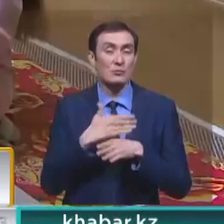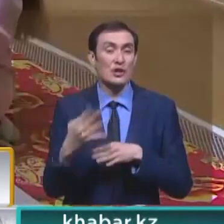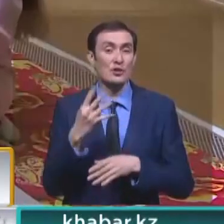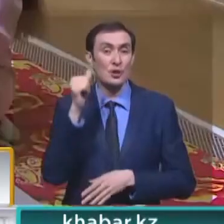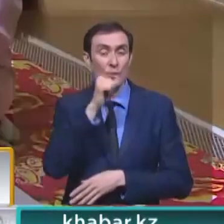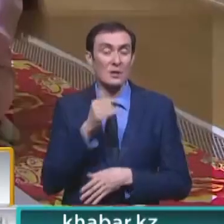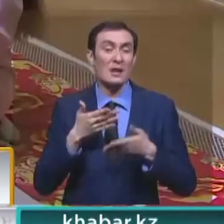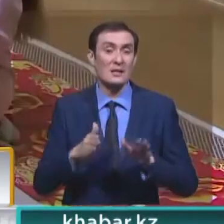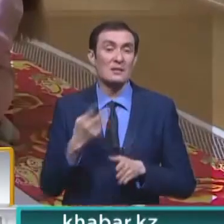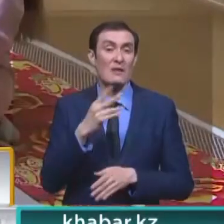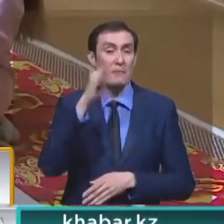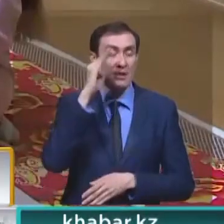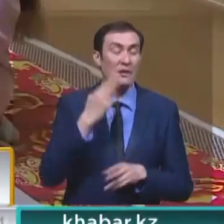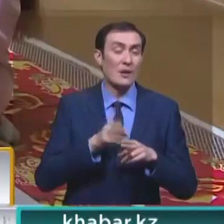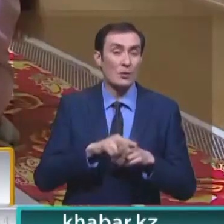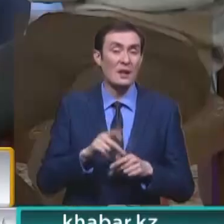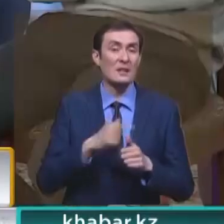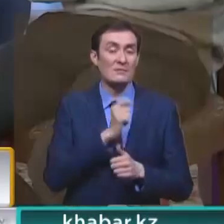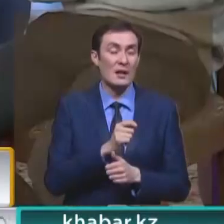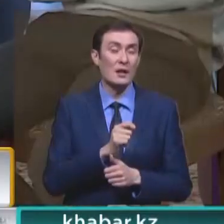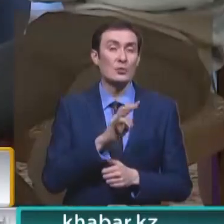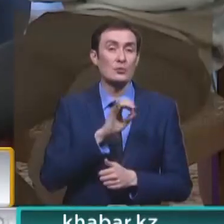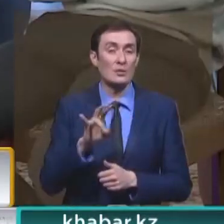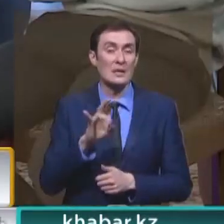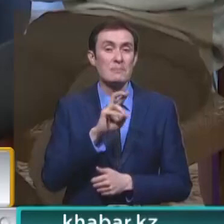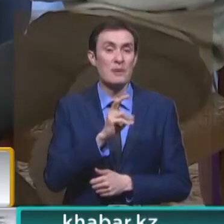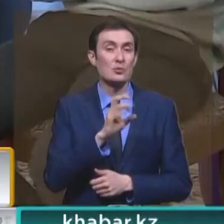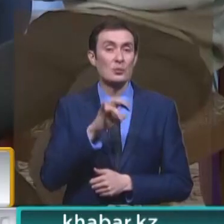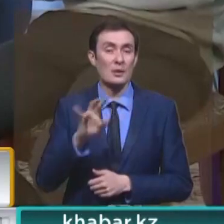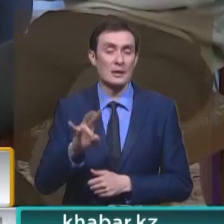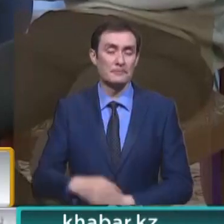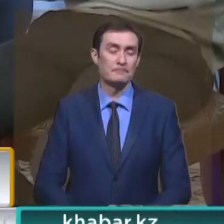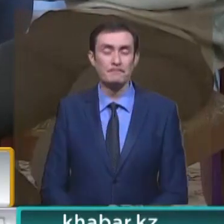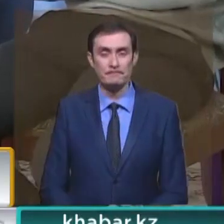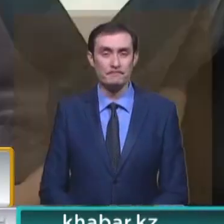четыре года родилась пара мальчика в которых назвали нурсултан и бексултан